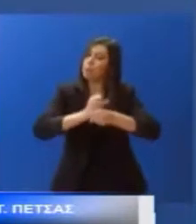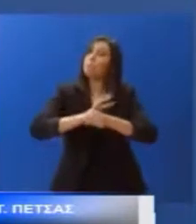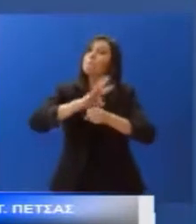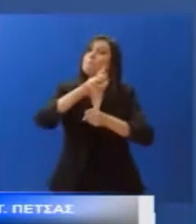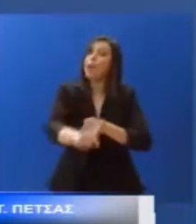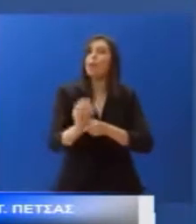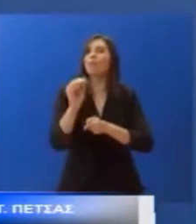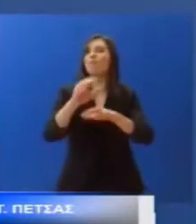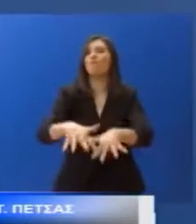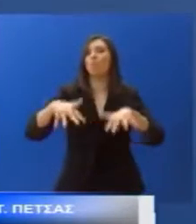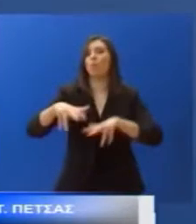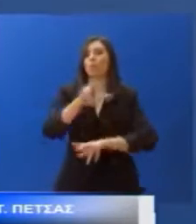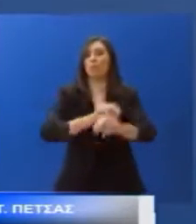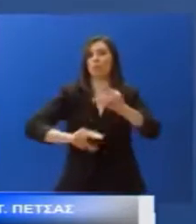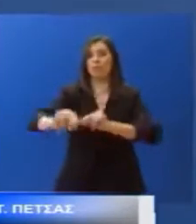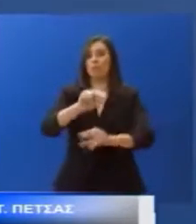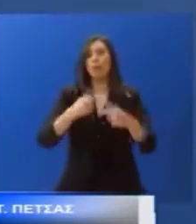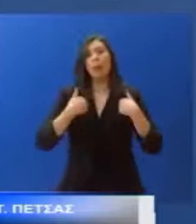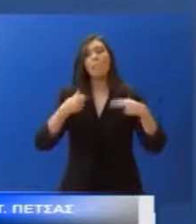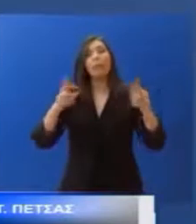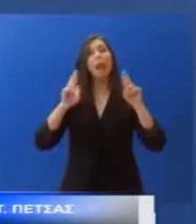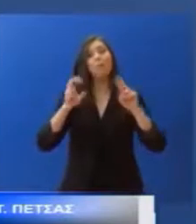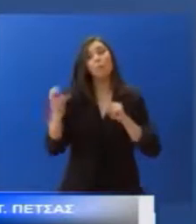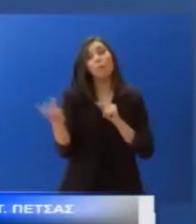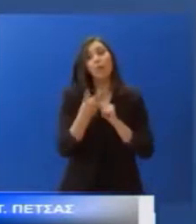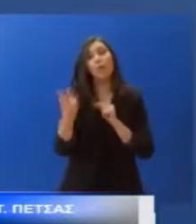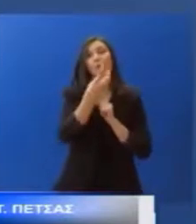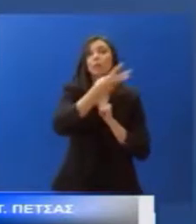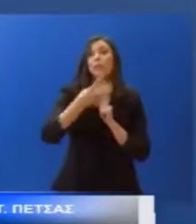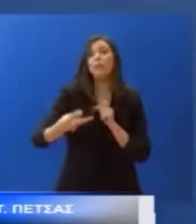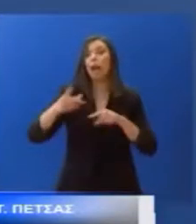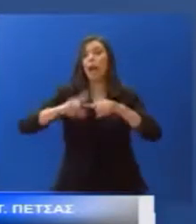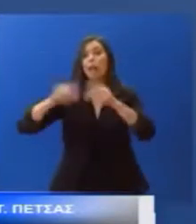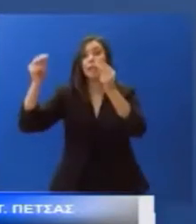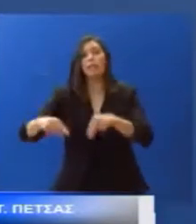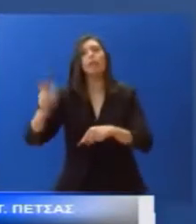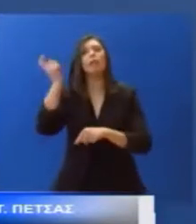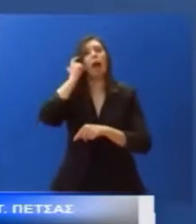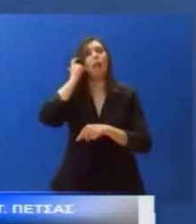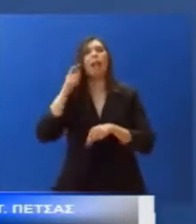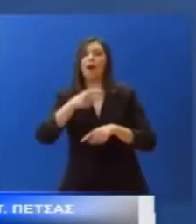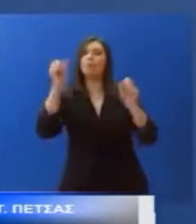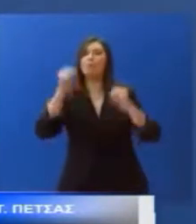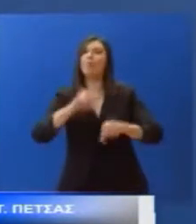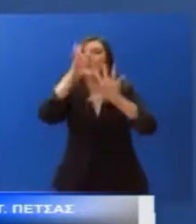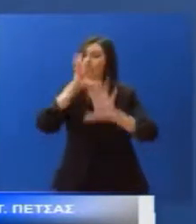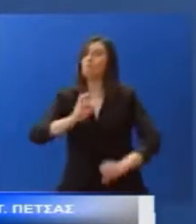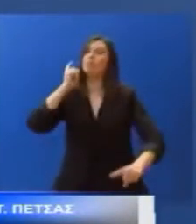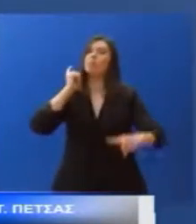Ελπίζουμε και αυτές οι πολιτικές δυνάμεις να αντιληφθούν ότι η συμφωνία αυτή είναι υποφελής για τα εθνικά μας συμφέροντα και να τη στηρίξουν με την ψήφο τους.